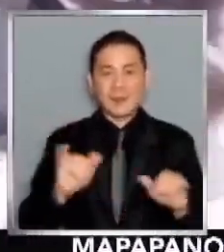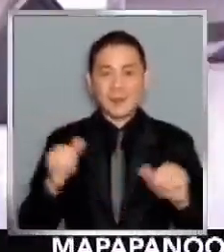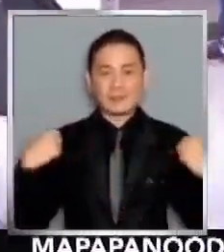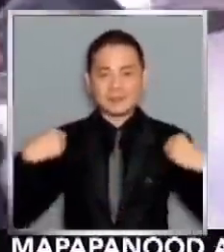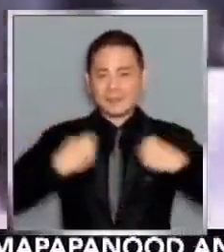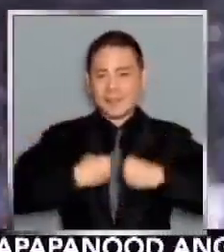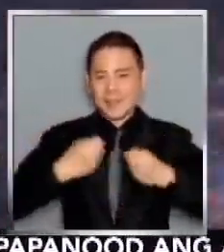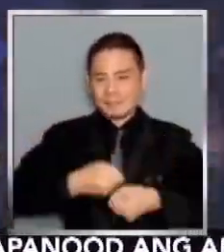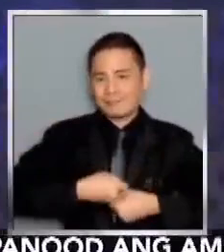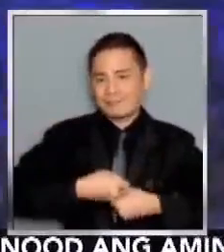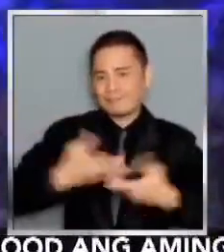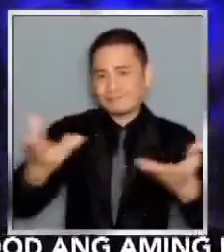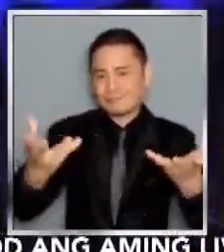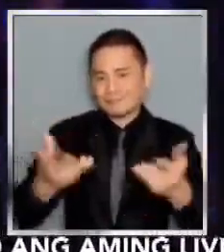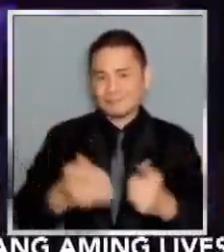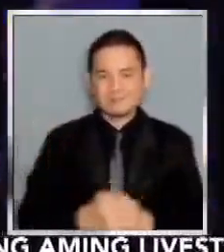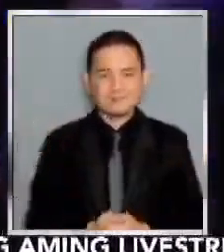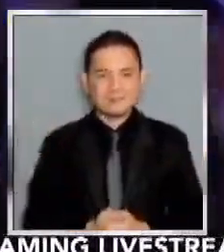fan.